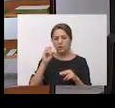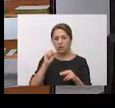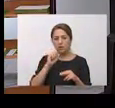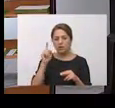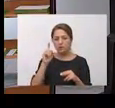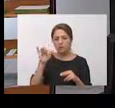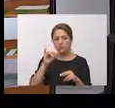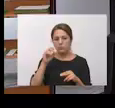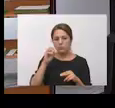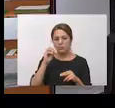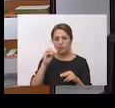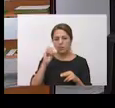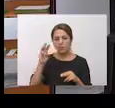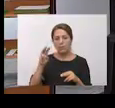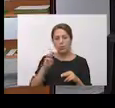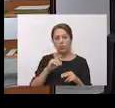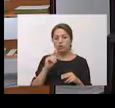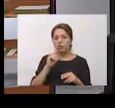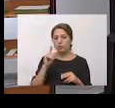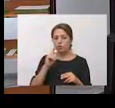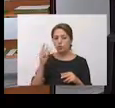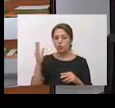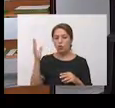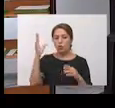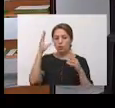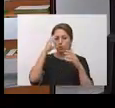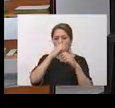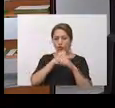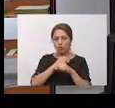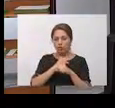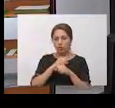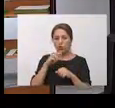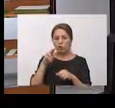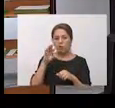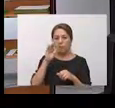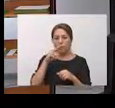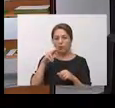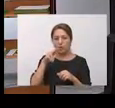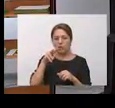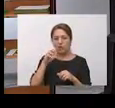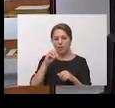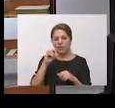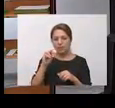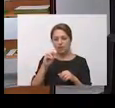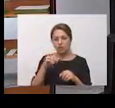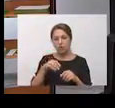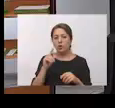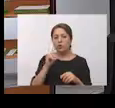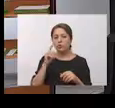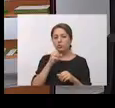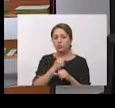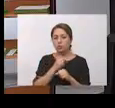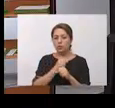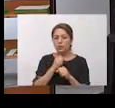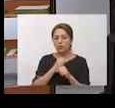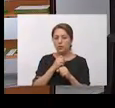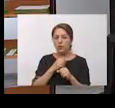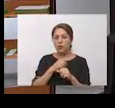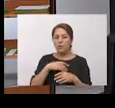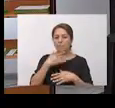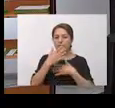Посмотрим еще. Что? Ночь, подлежащее. Ночь что делала?